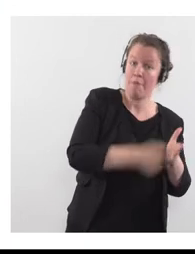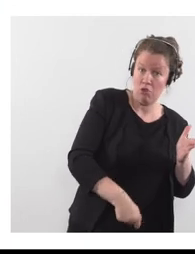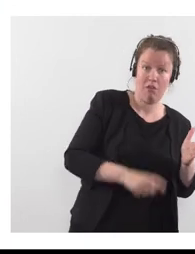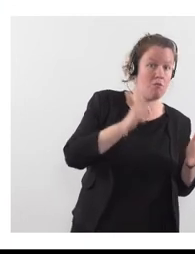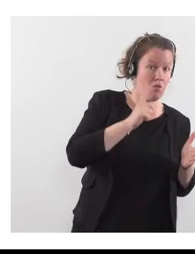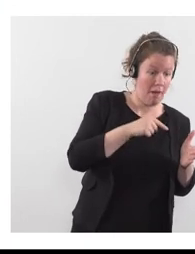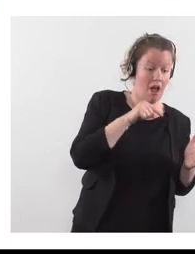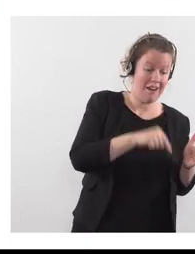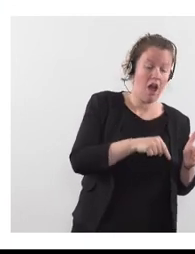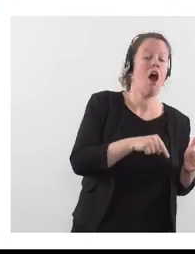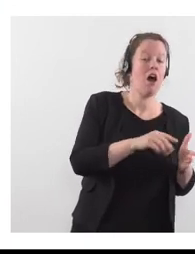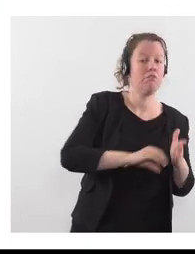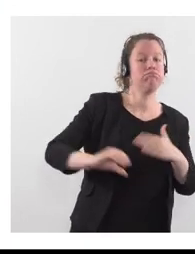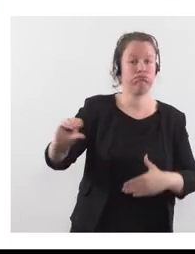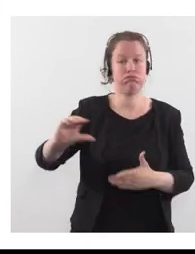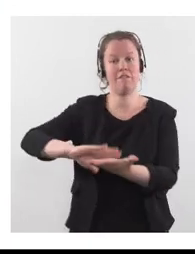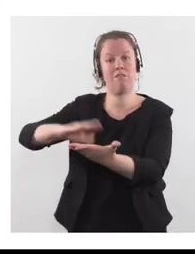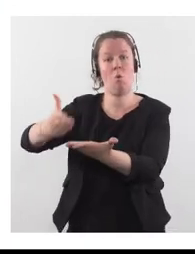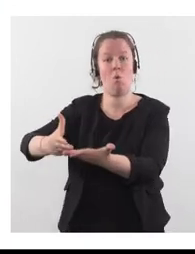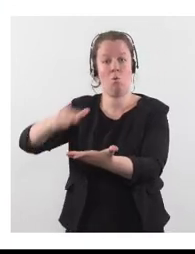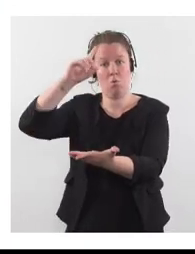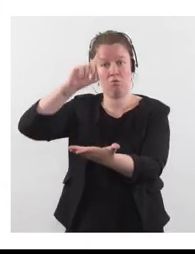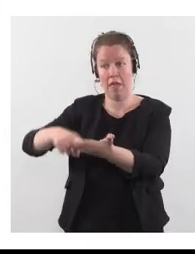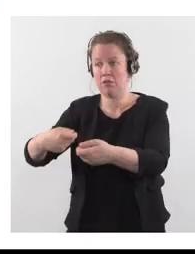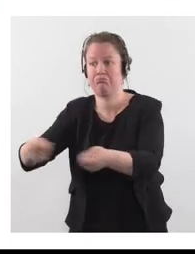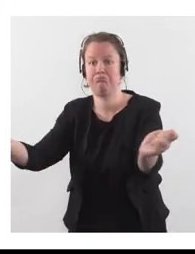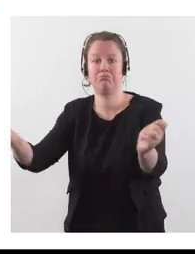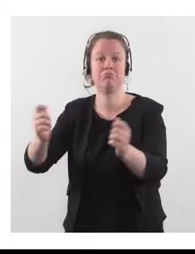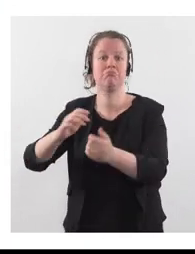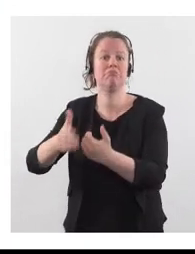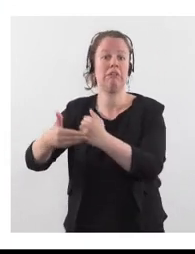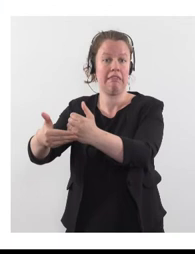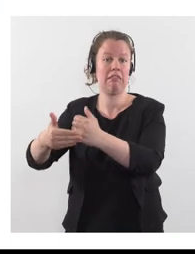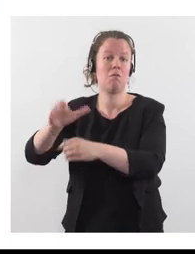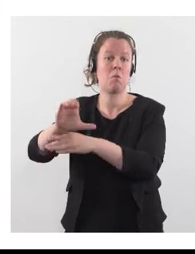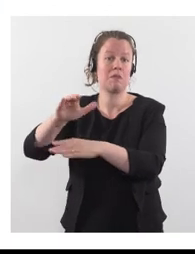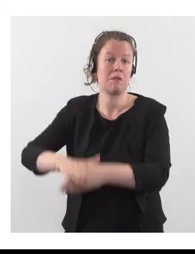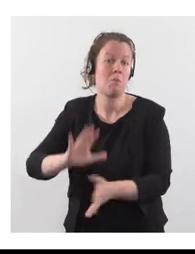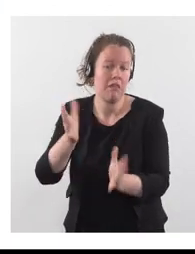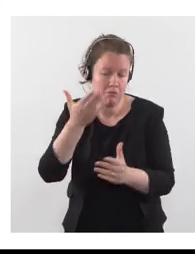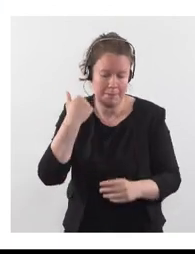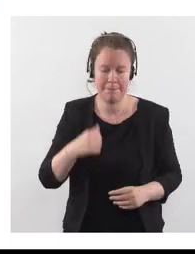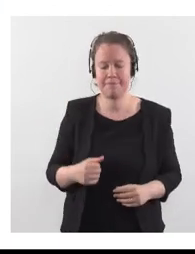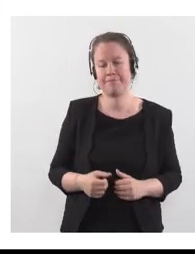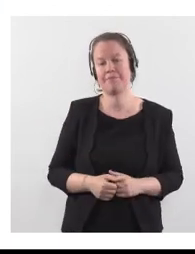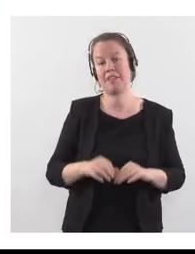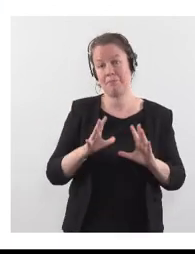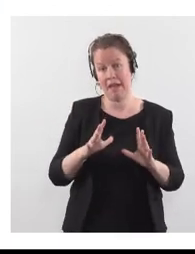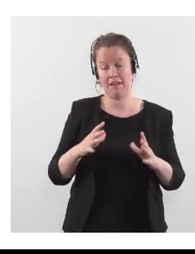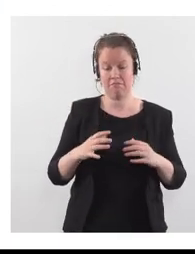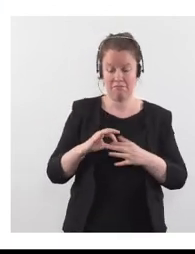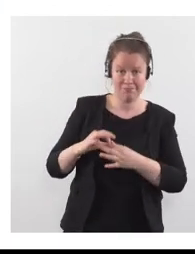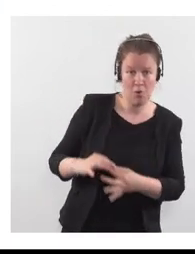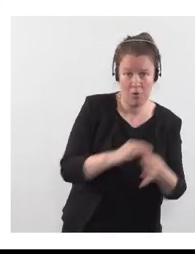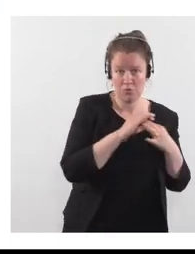fonds particulier. Mais ça me semble plus compliqué. Mais en tout cas, des collaborations, qu'elles soient d'ordre financier, mais